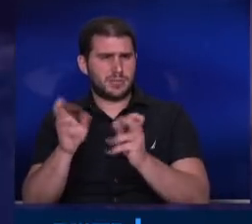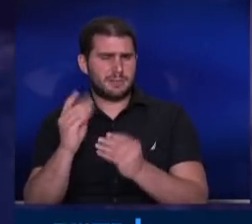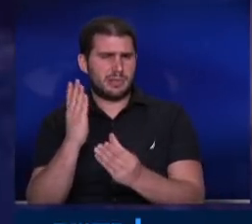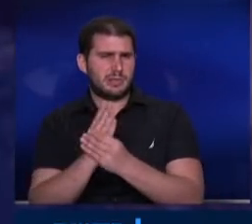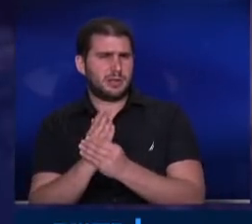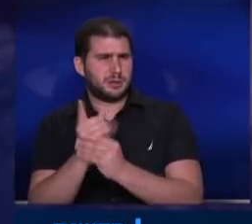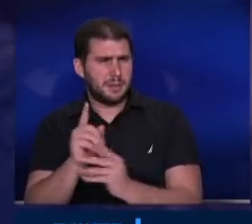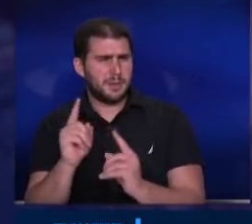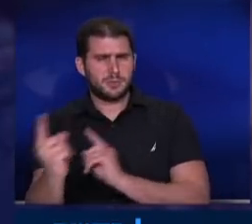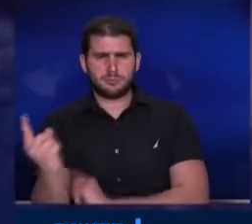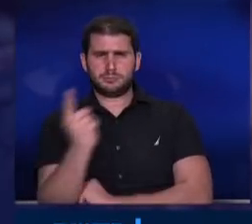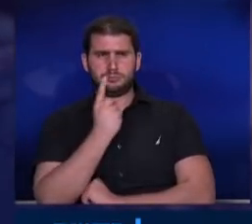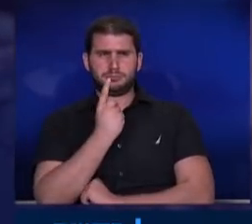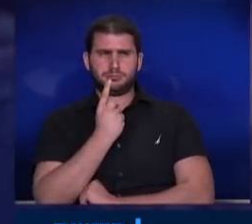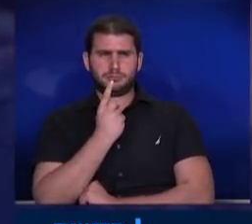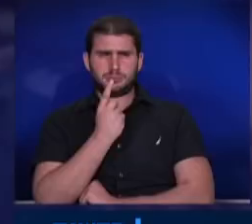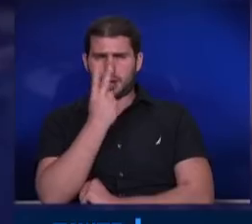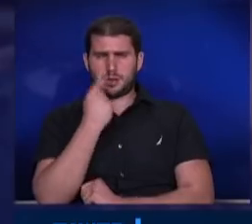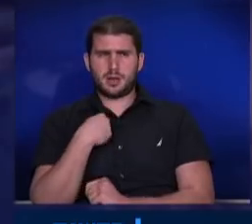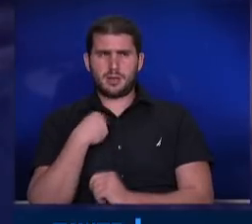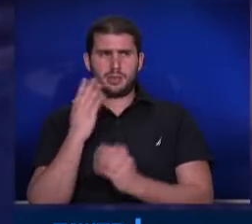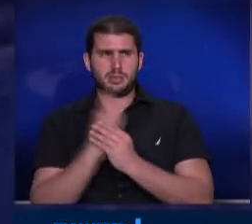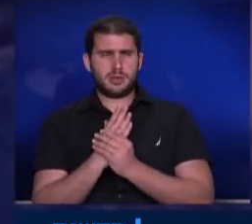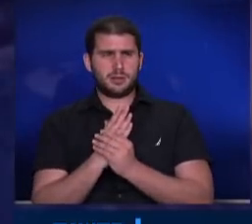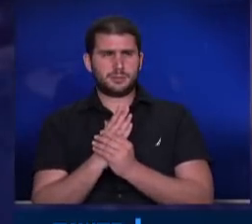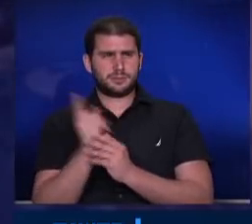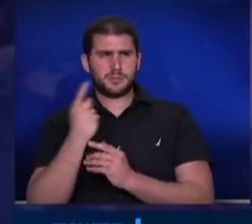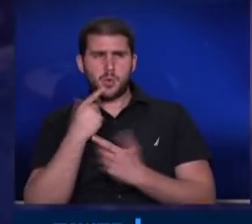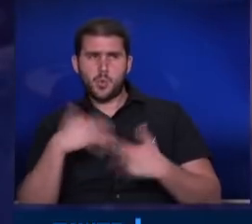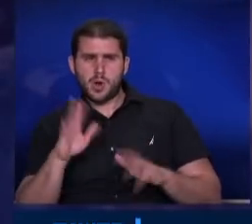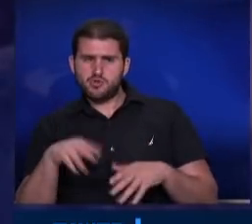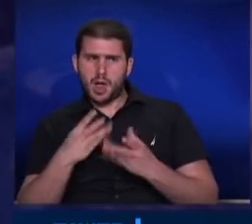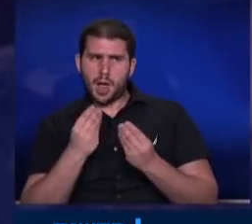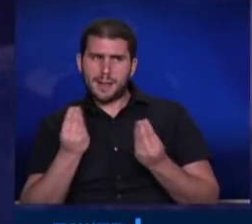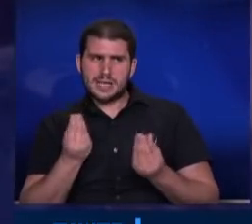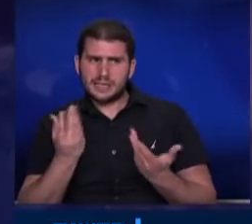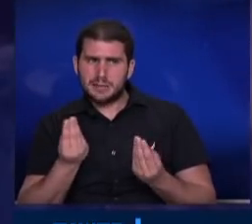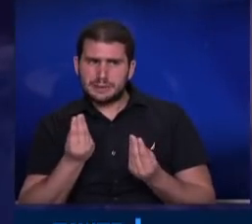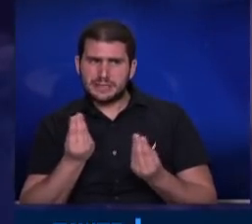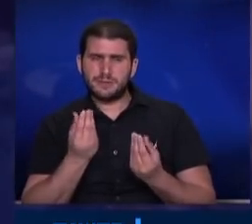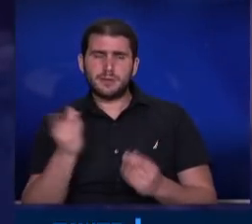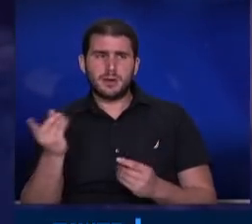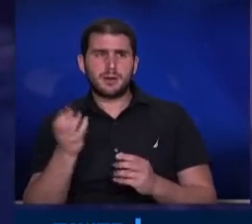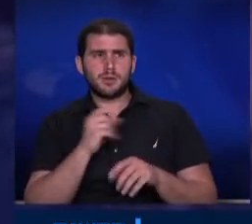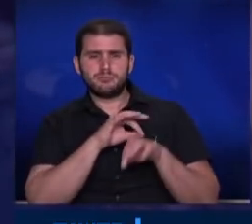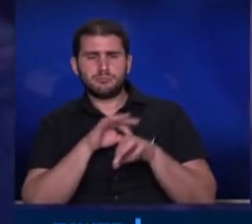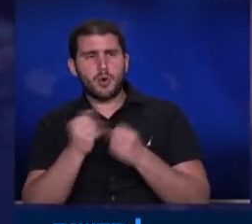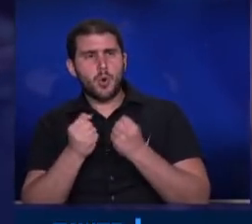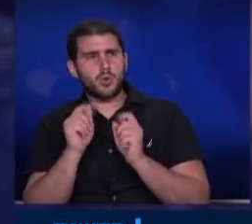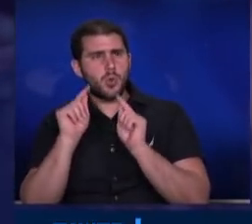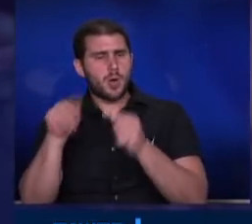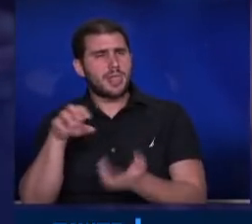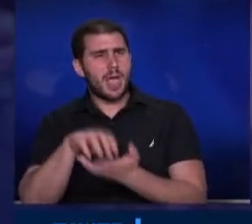מבתמטיקה. פתאום היא ניגשה אליי, היא ראתה את התיק ביד שלי, אוי אוי אוי אוי, יש לך המון כסף, לקחה אותי עם האוטו שלה